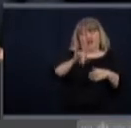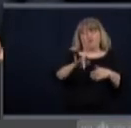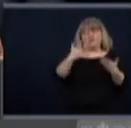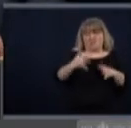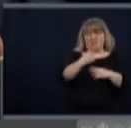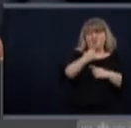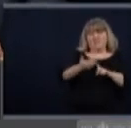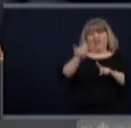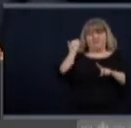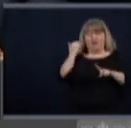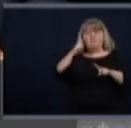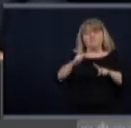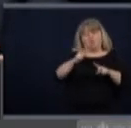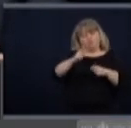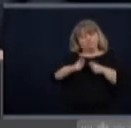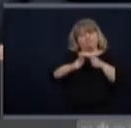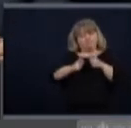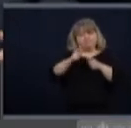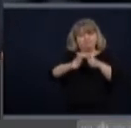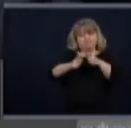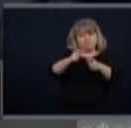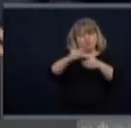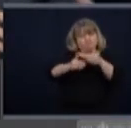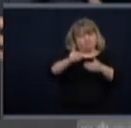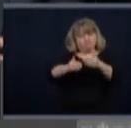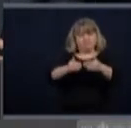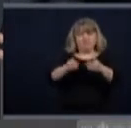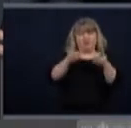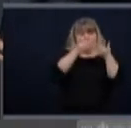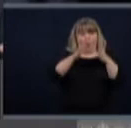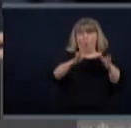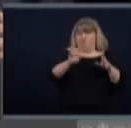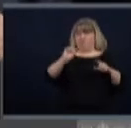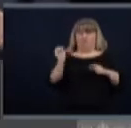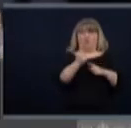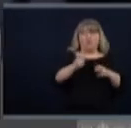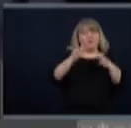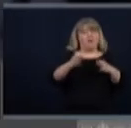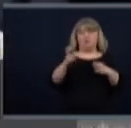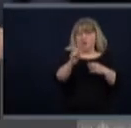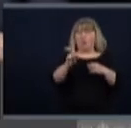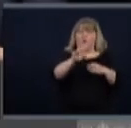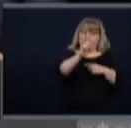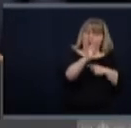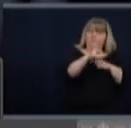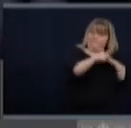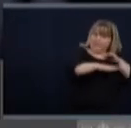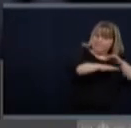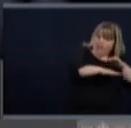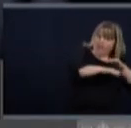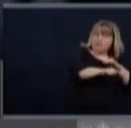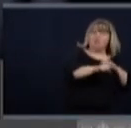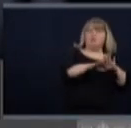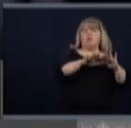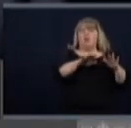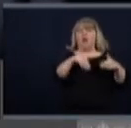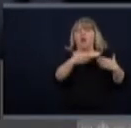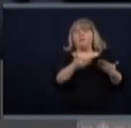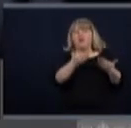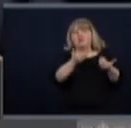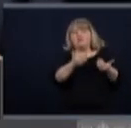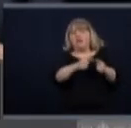une réouverture graduelle. Donc, on réouvre graduellement les écoles primaires, mais on attend en